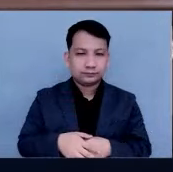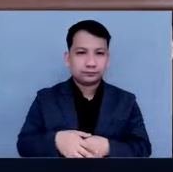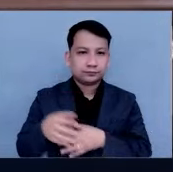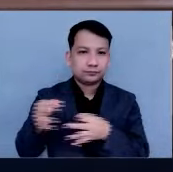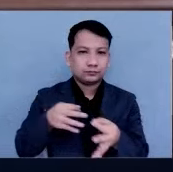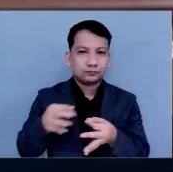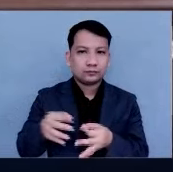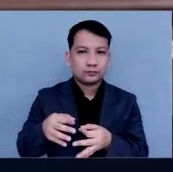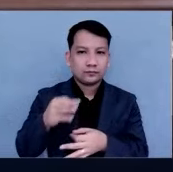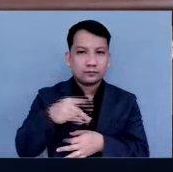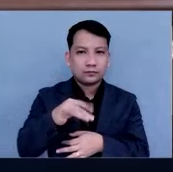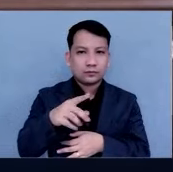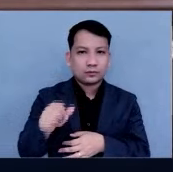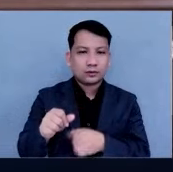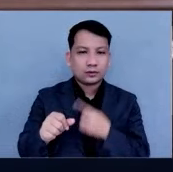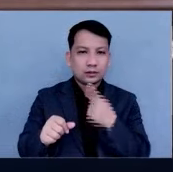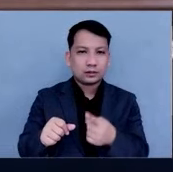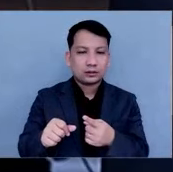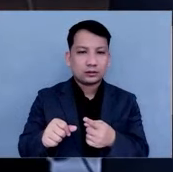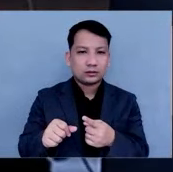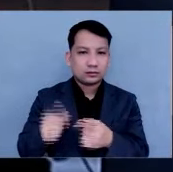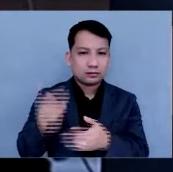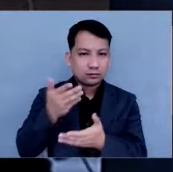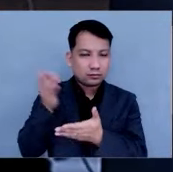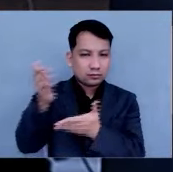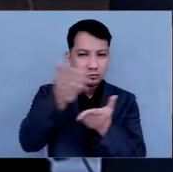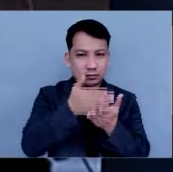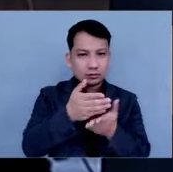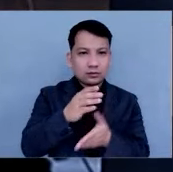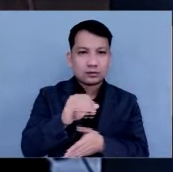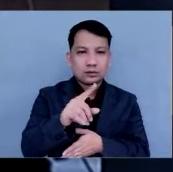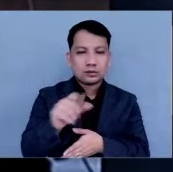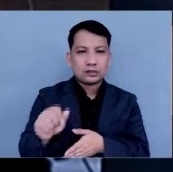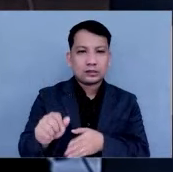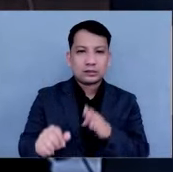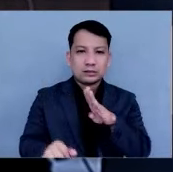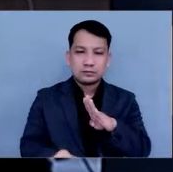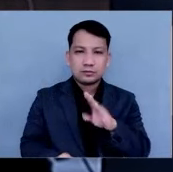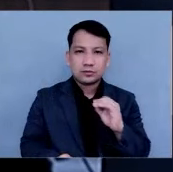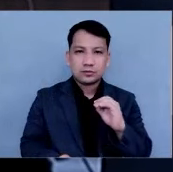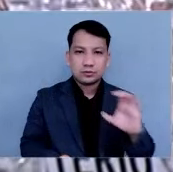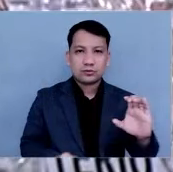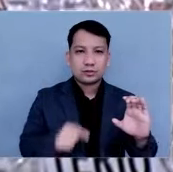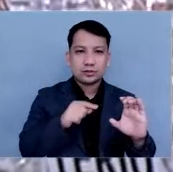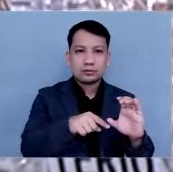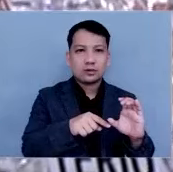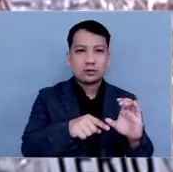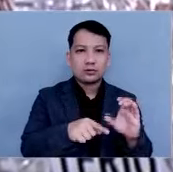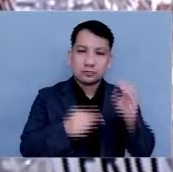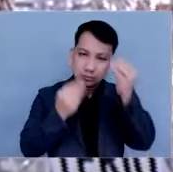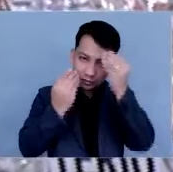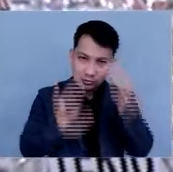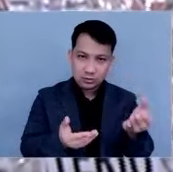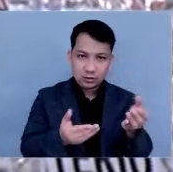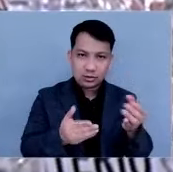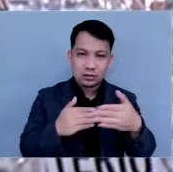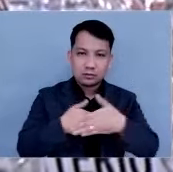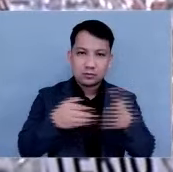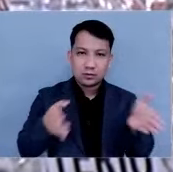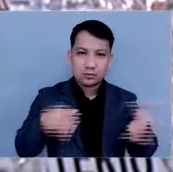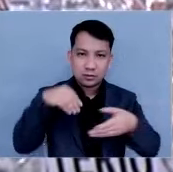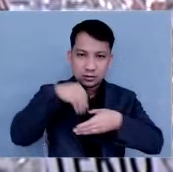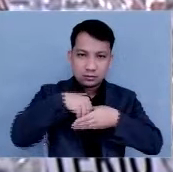pidea bagamat nakakaikot sila sa custom zone ang bure of Customs pa rin ang nagsasabi kung anong kargamento ang